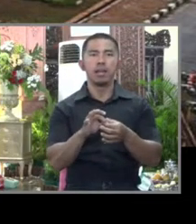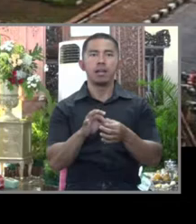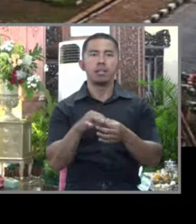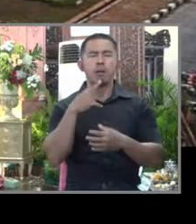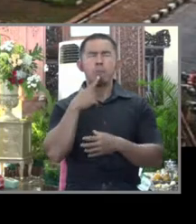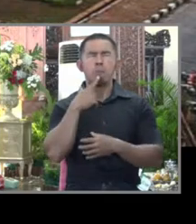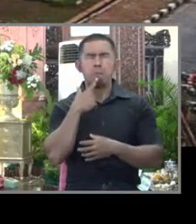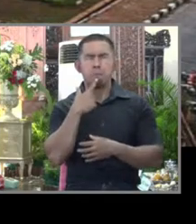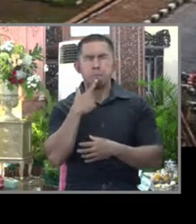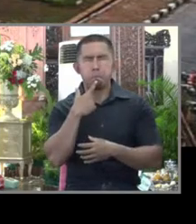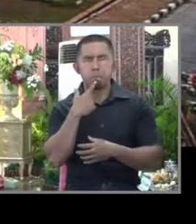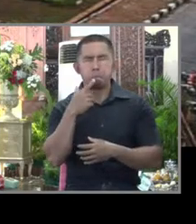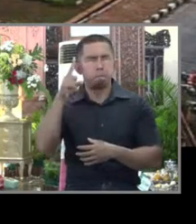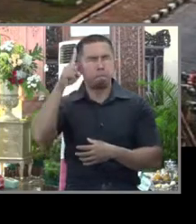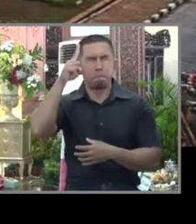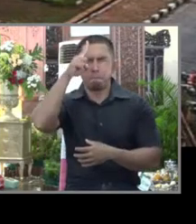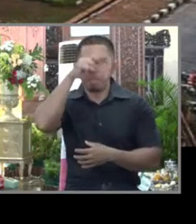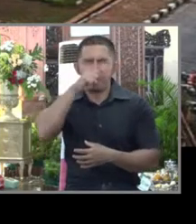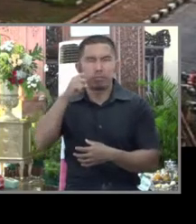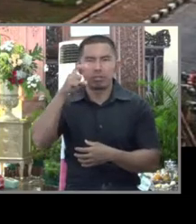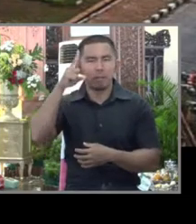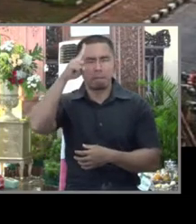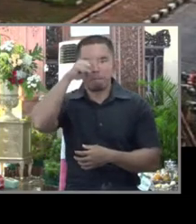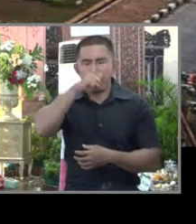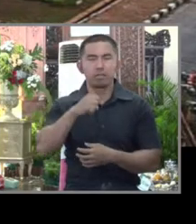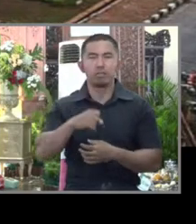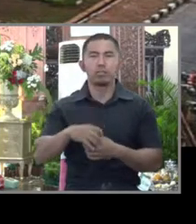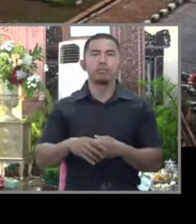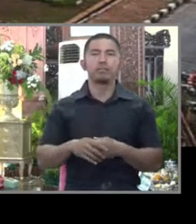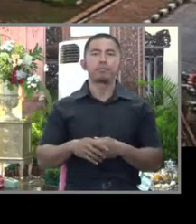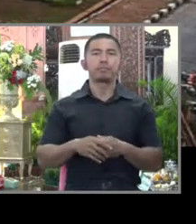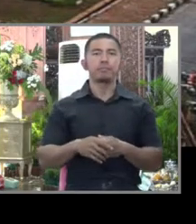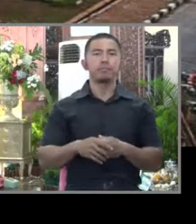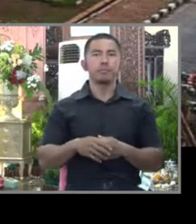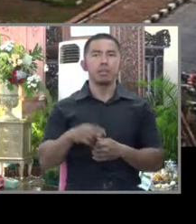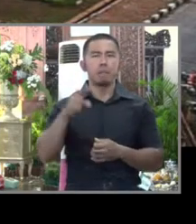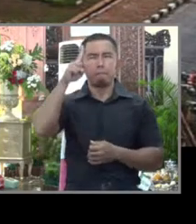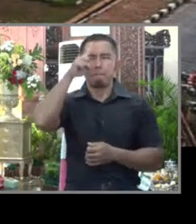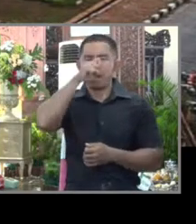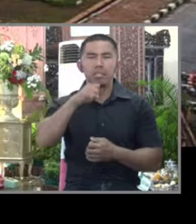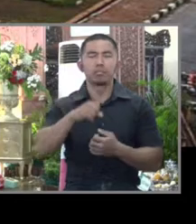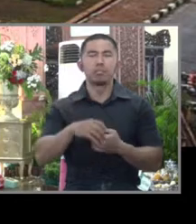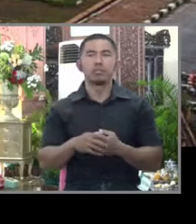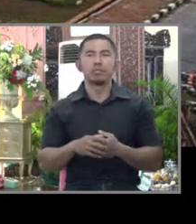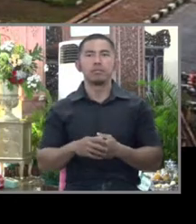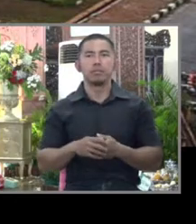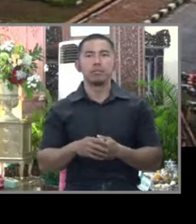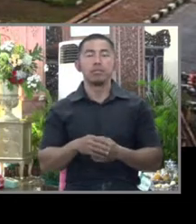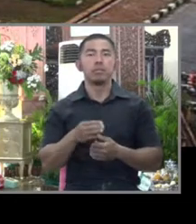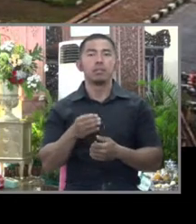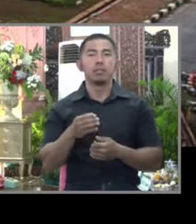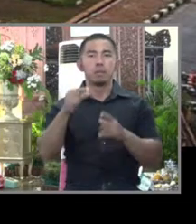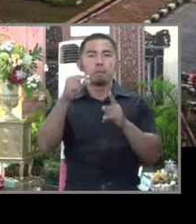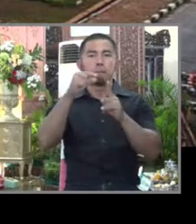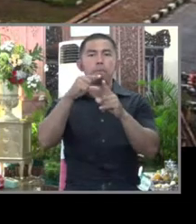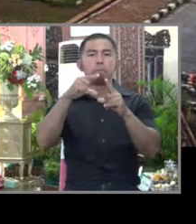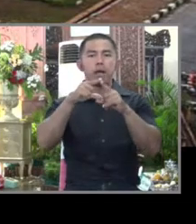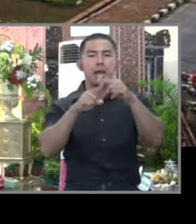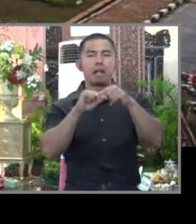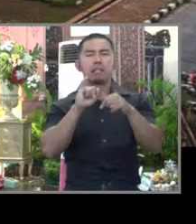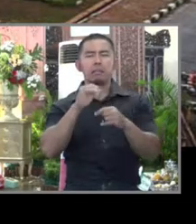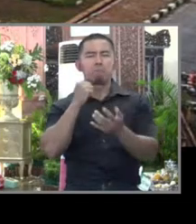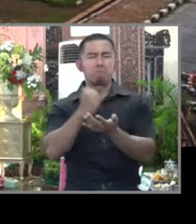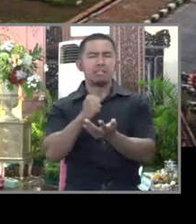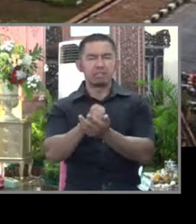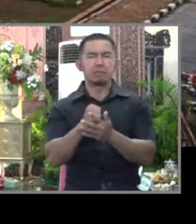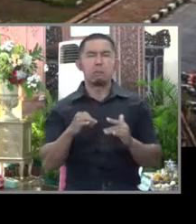paling sulit yang paling sulit karena selama ini Pati itu tidak lepas dari banjir